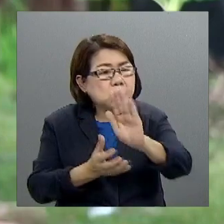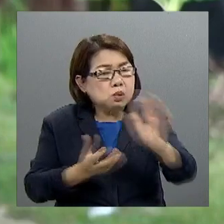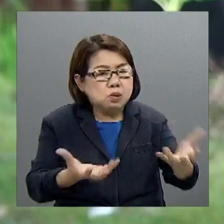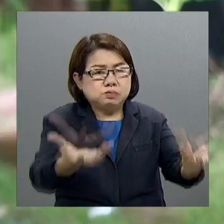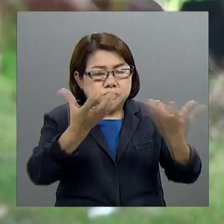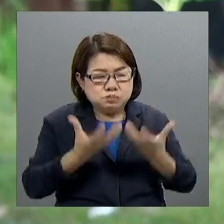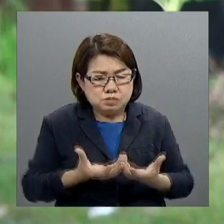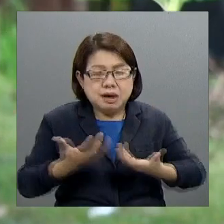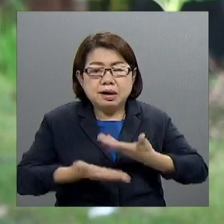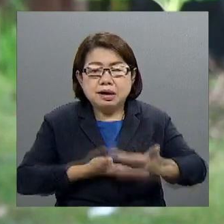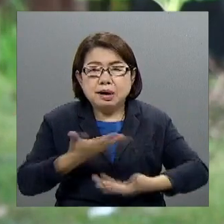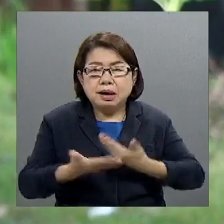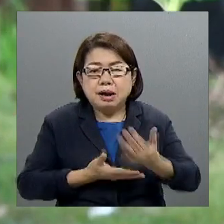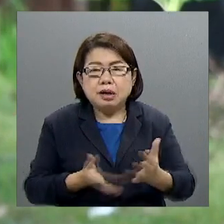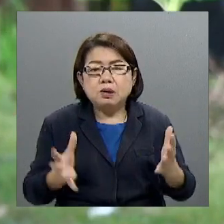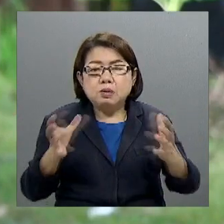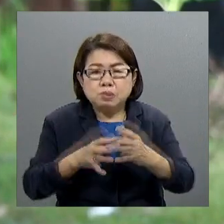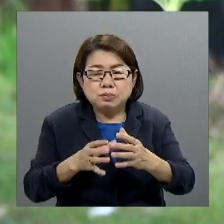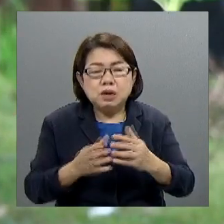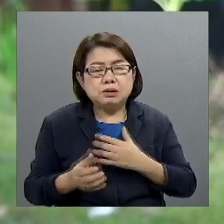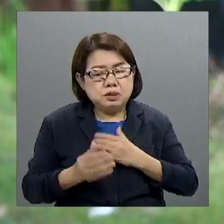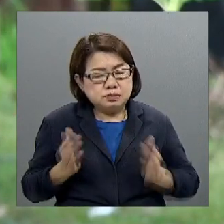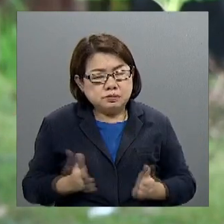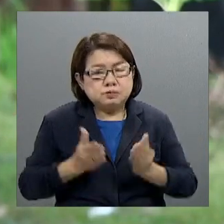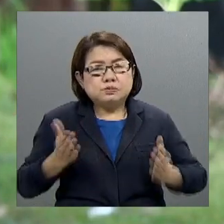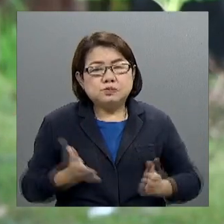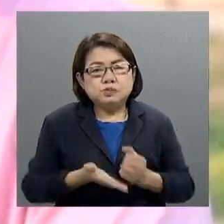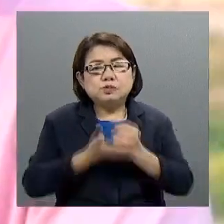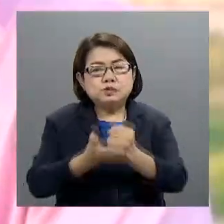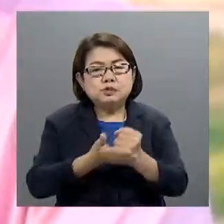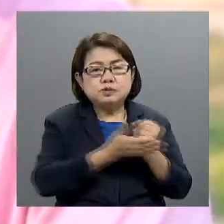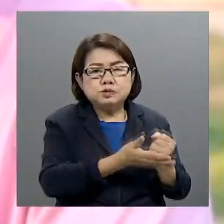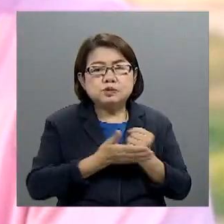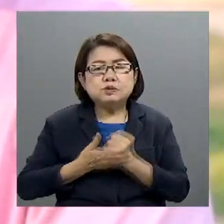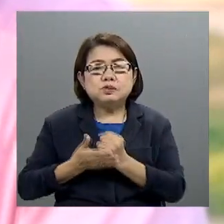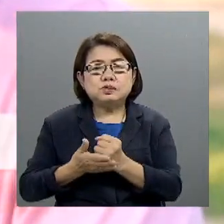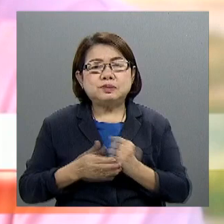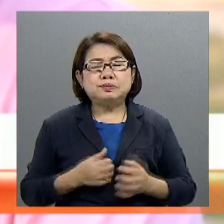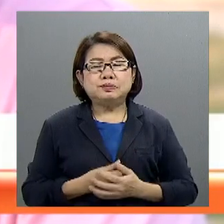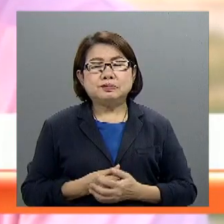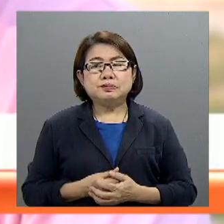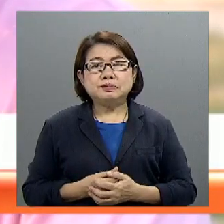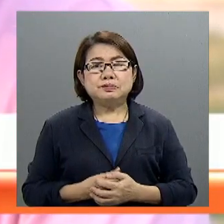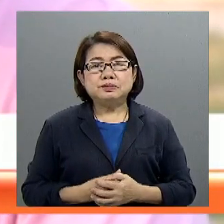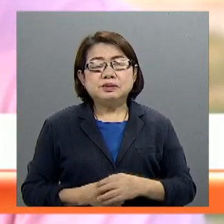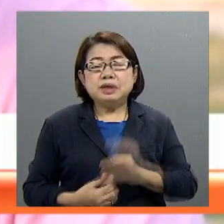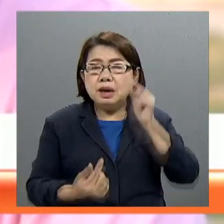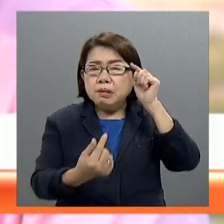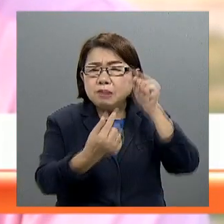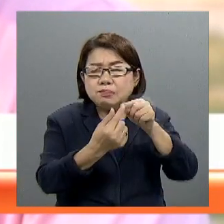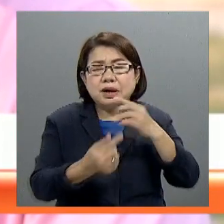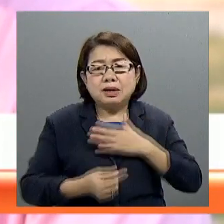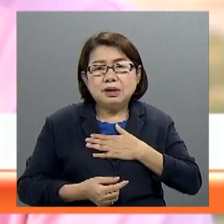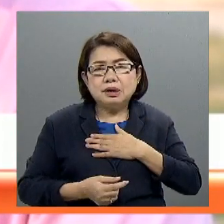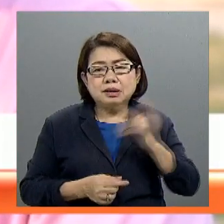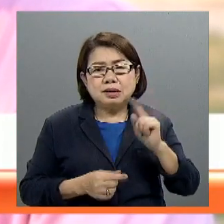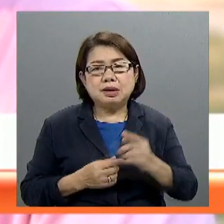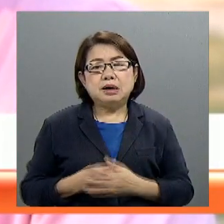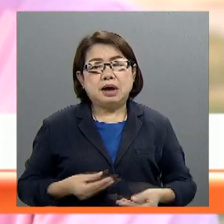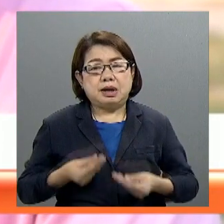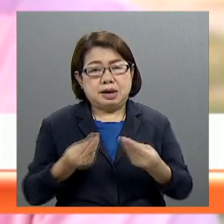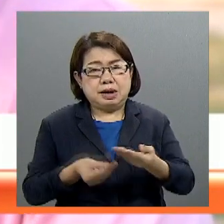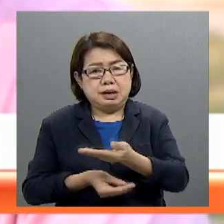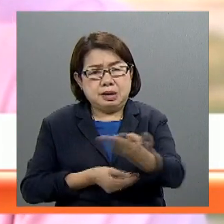อยากให้มันส่งเสริมกับสนับสนุนกันทุกอย่าง เป้าหมายคืออยากให้เพิ่นห่างไกลจากยาเส